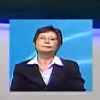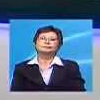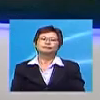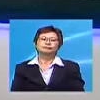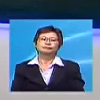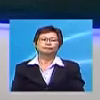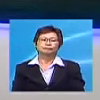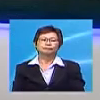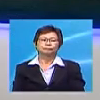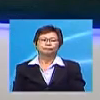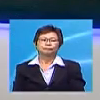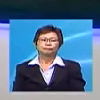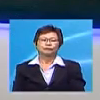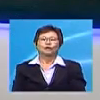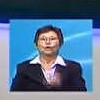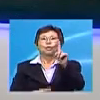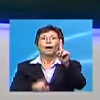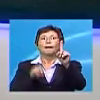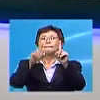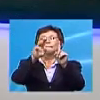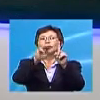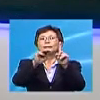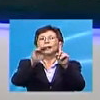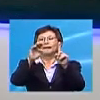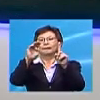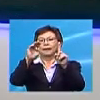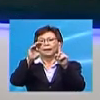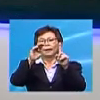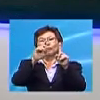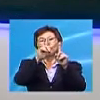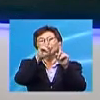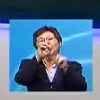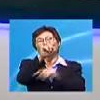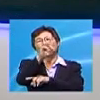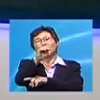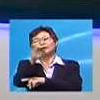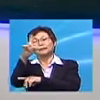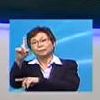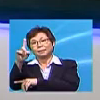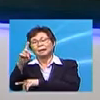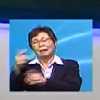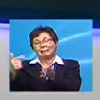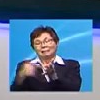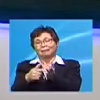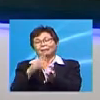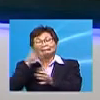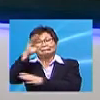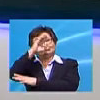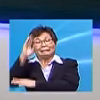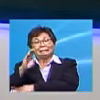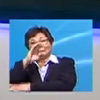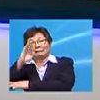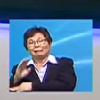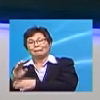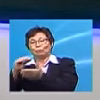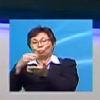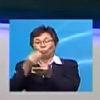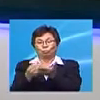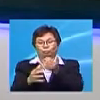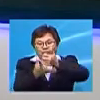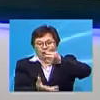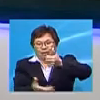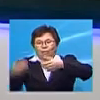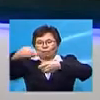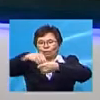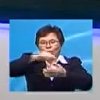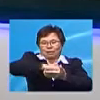2003 One Malaysia development berhad 1mdb sekali lagi menegaskan tidak pernah memasukkan dana ke dalam